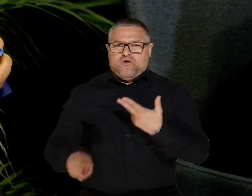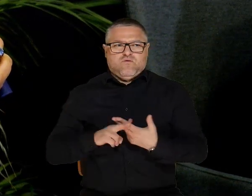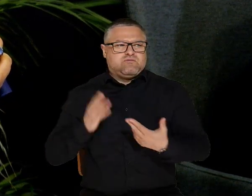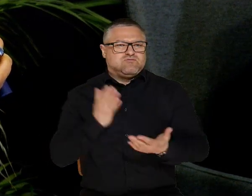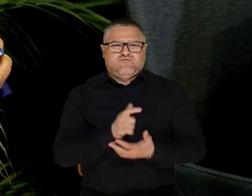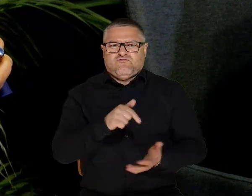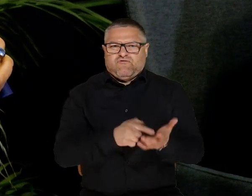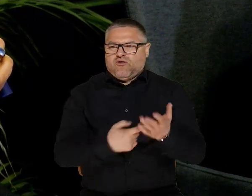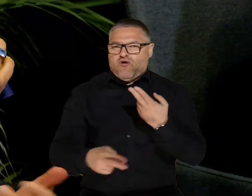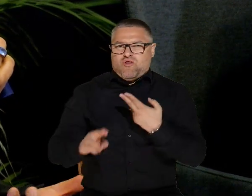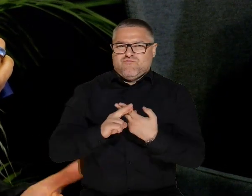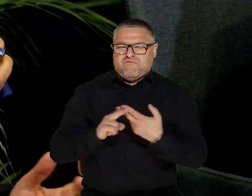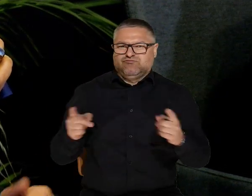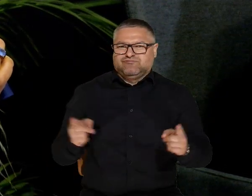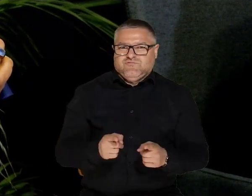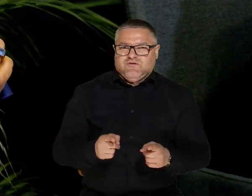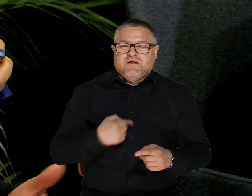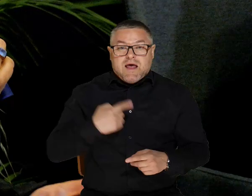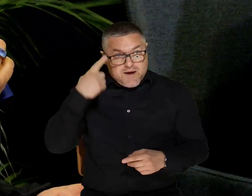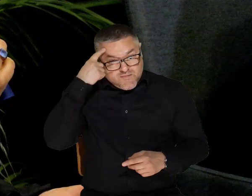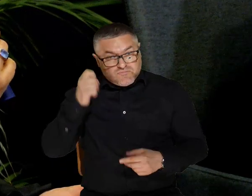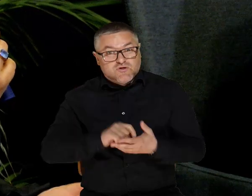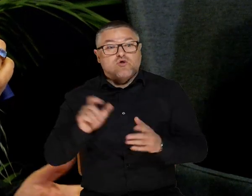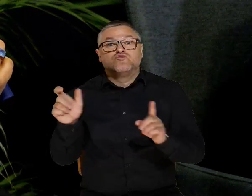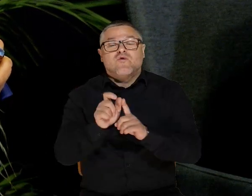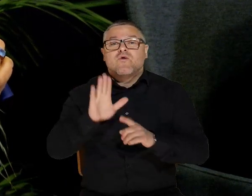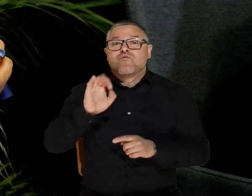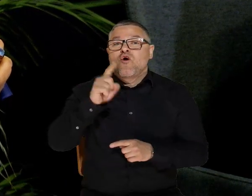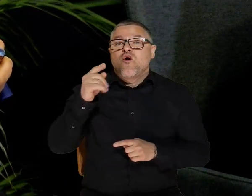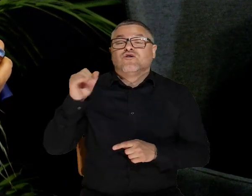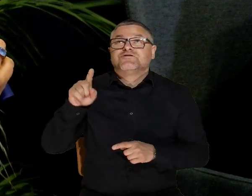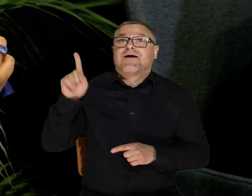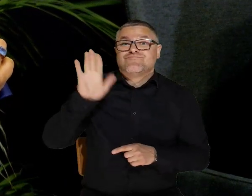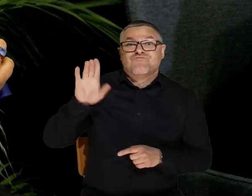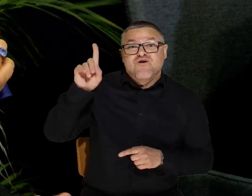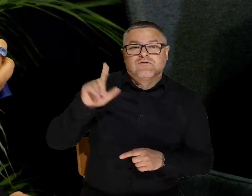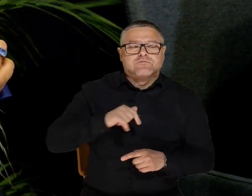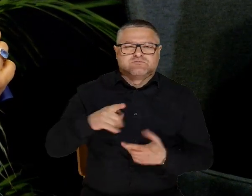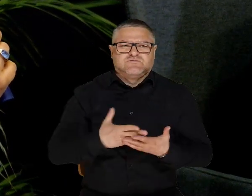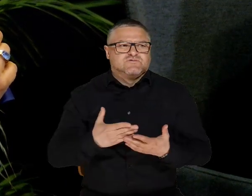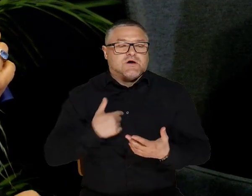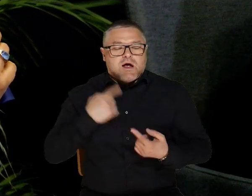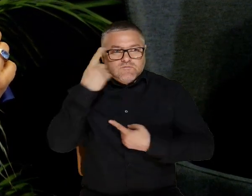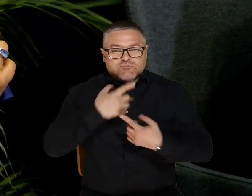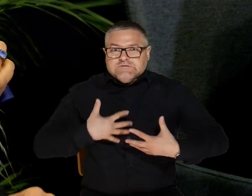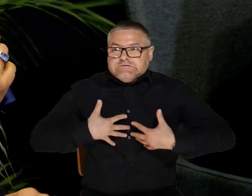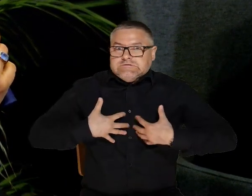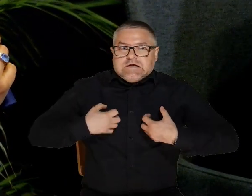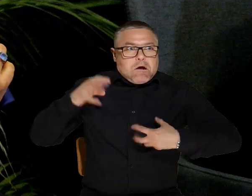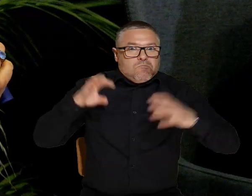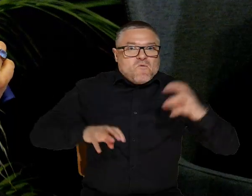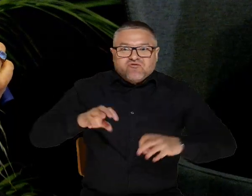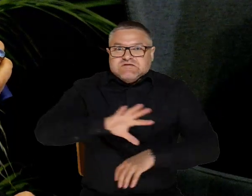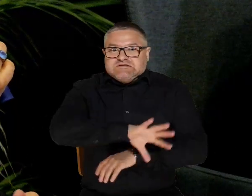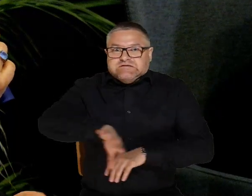się dowiedziałam. I pamiętam, że to z dzieciństwa, to słowo Bozia, ta Bozia mi się kojarzyła z jakąś straszliwą postacią, która po prostu zabiera